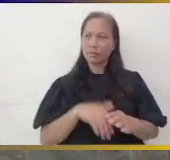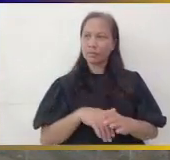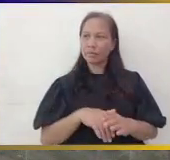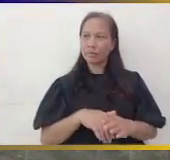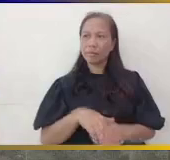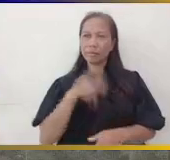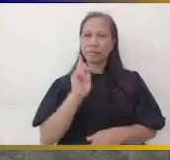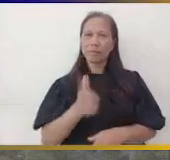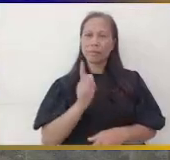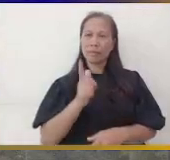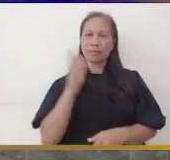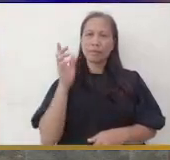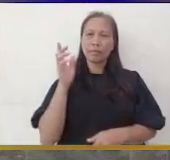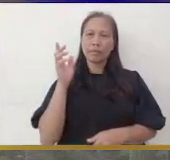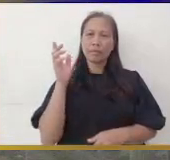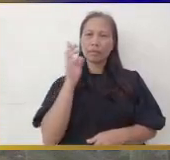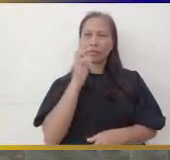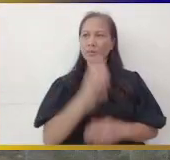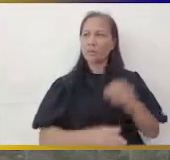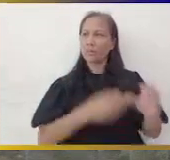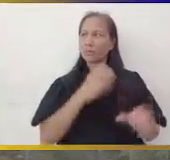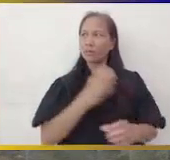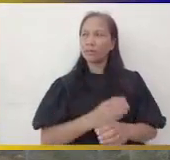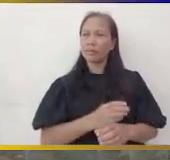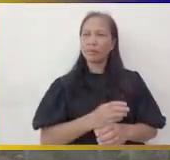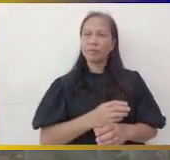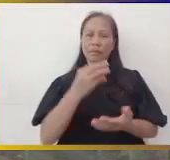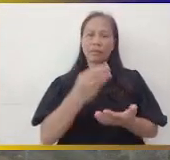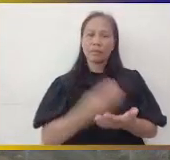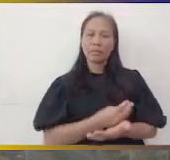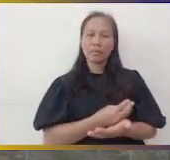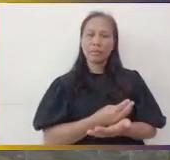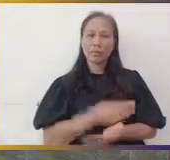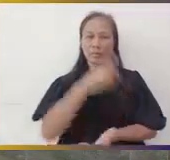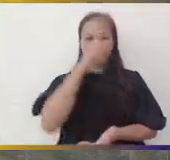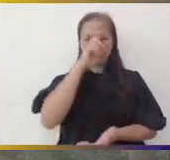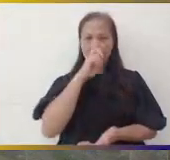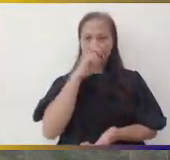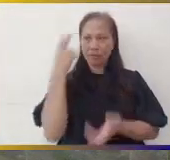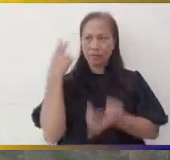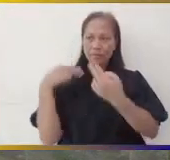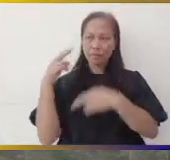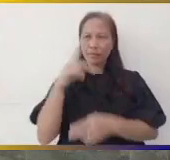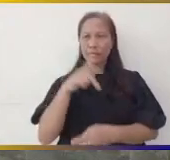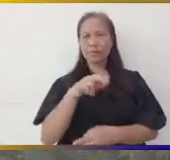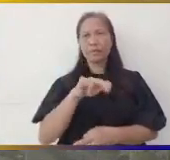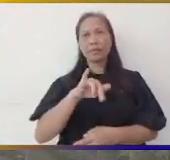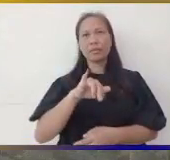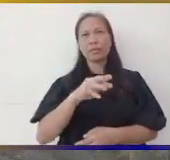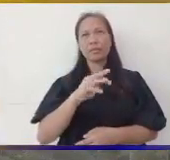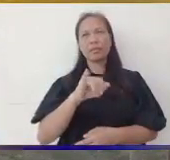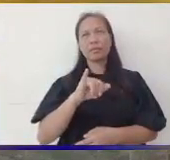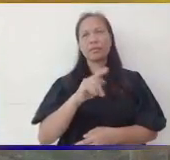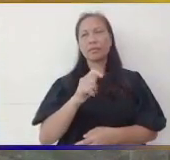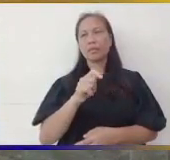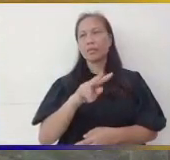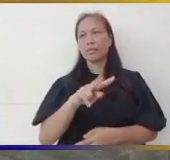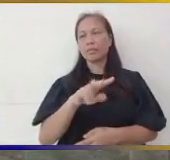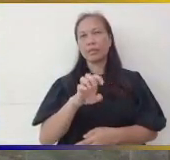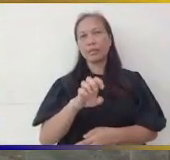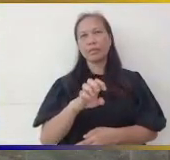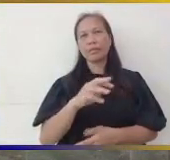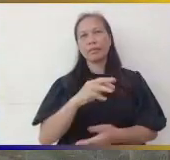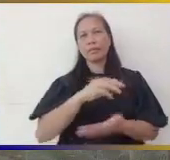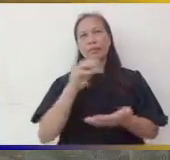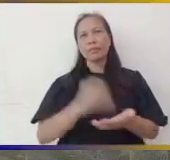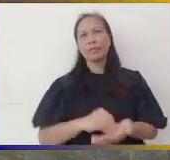century kasi kung naalala niyo the modern age Uh history tatlo po yan primitive the Medieval and the modern age